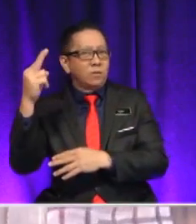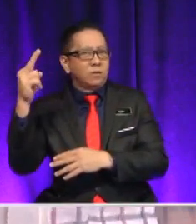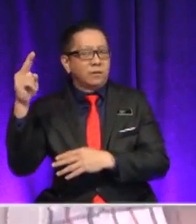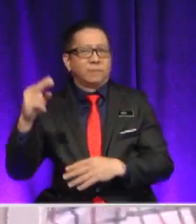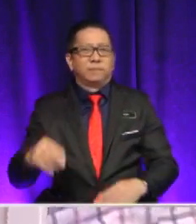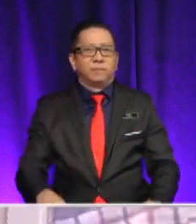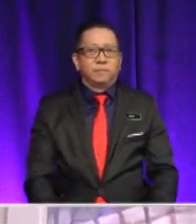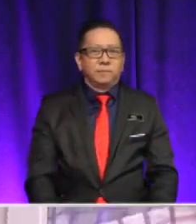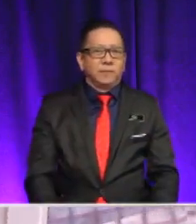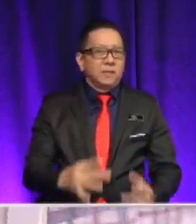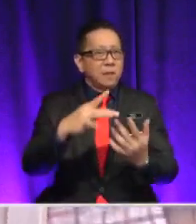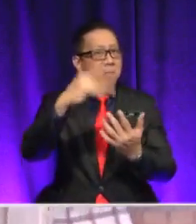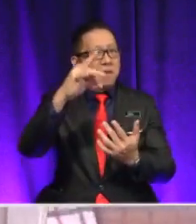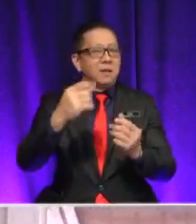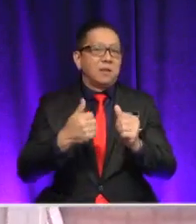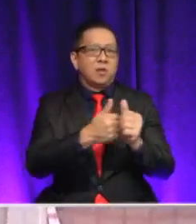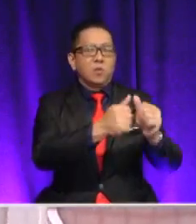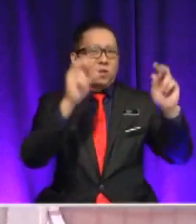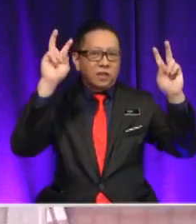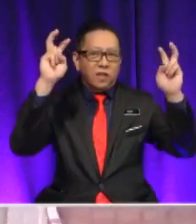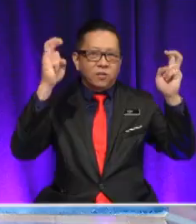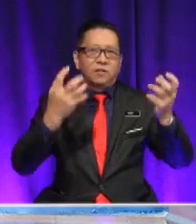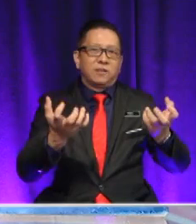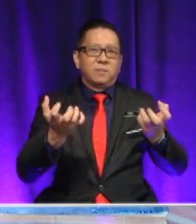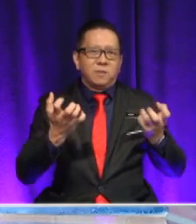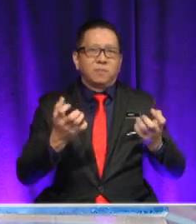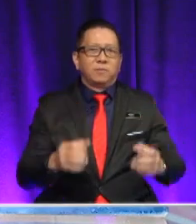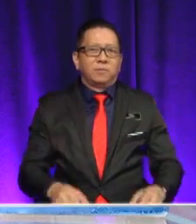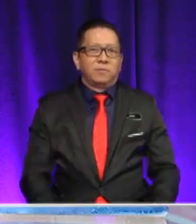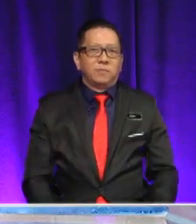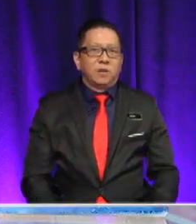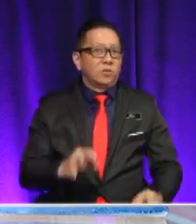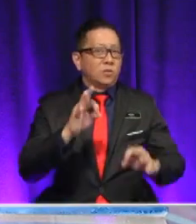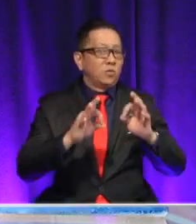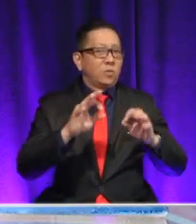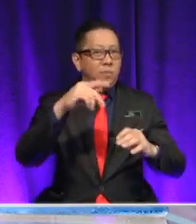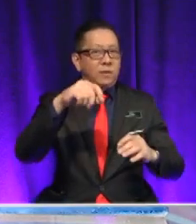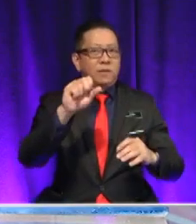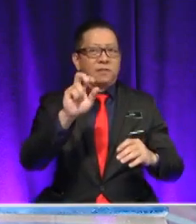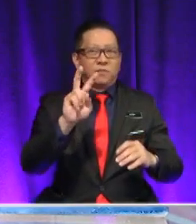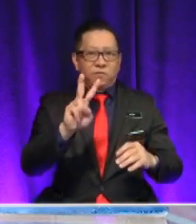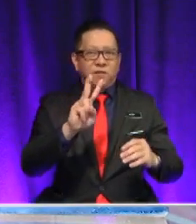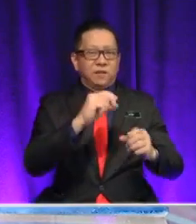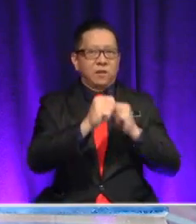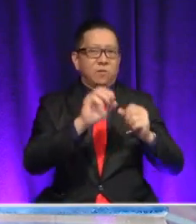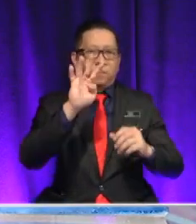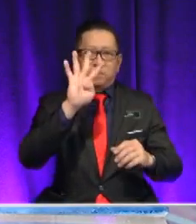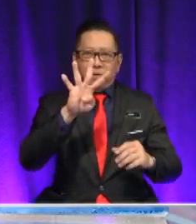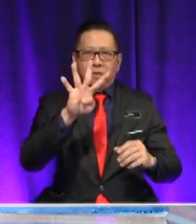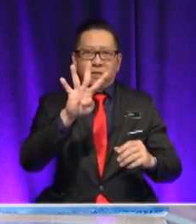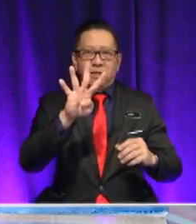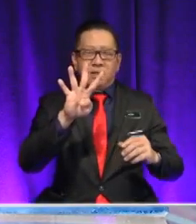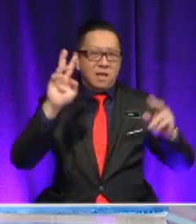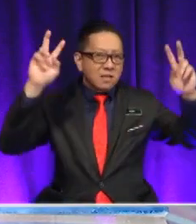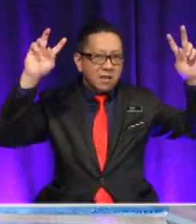pilih mengikut tema yang kita untuk PSB tahun 4 dalam buku teks PSB tema